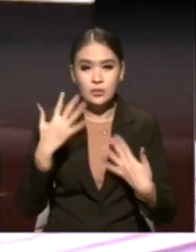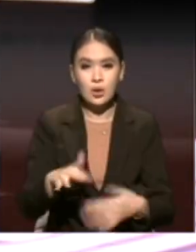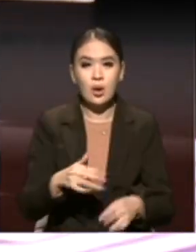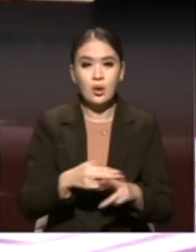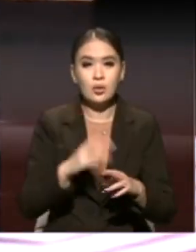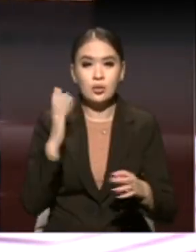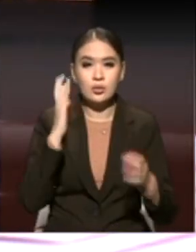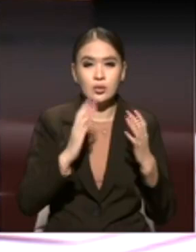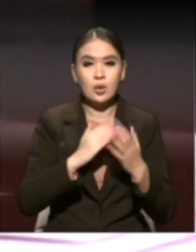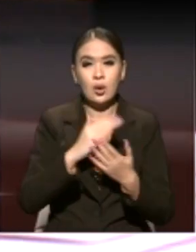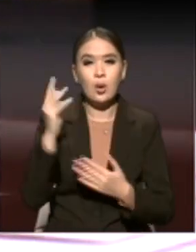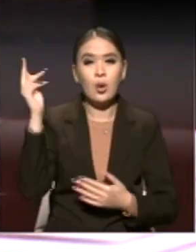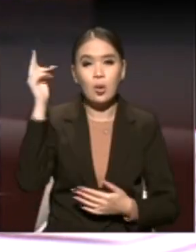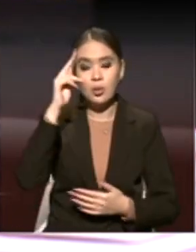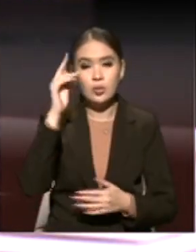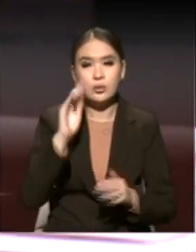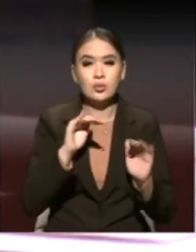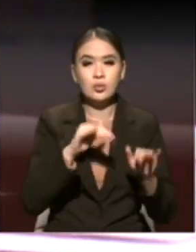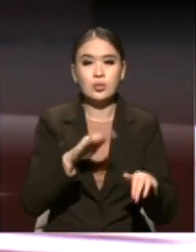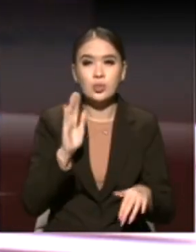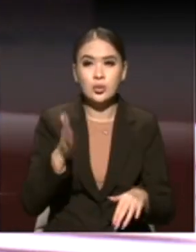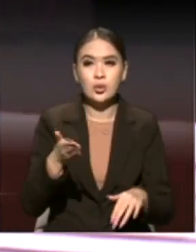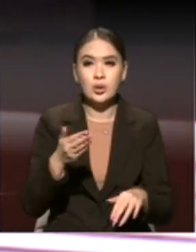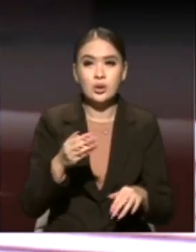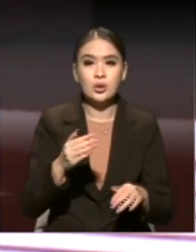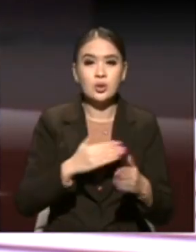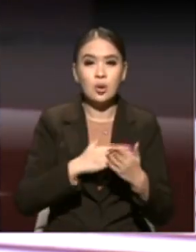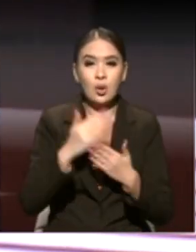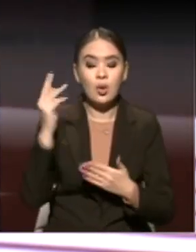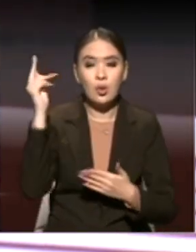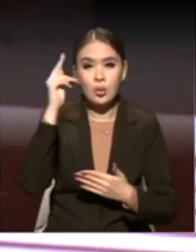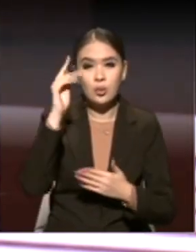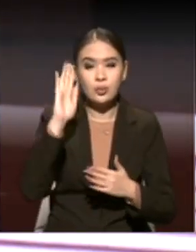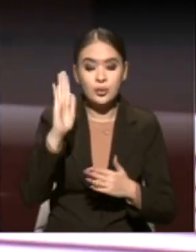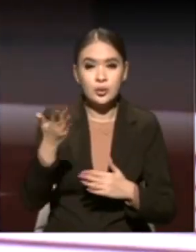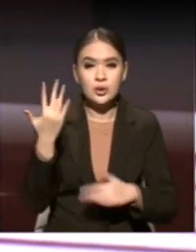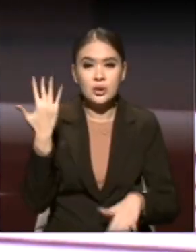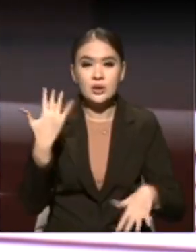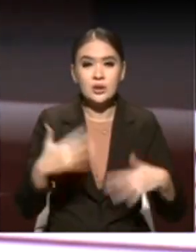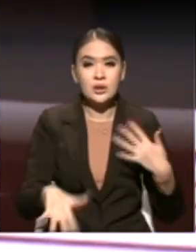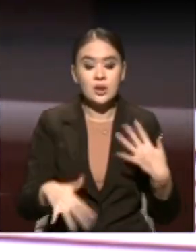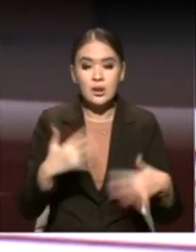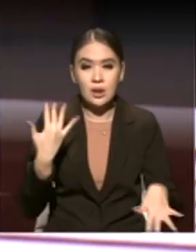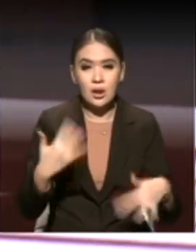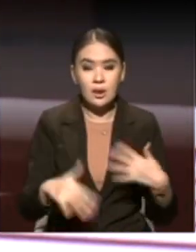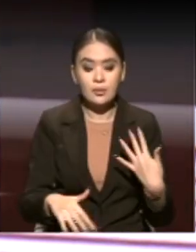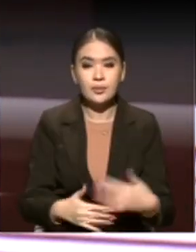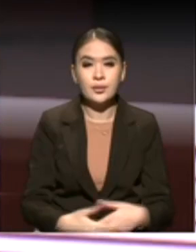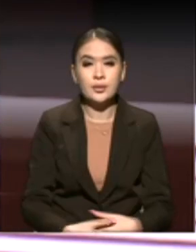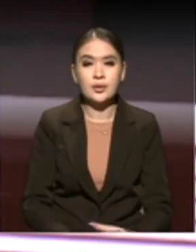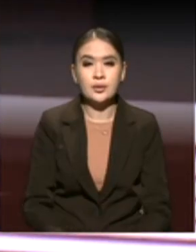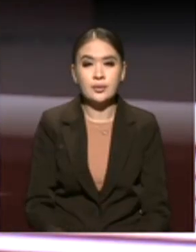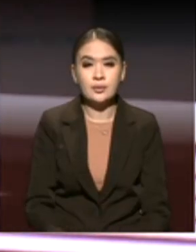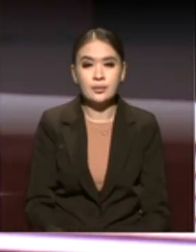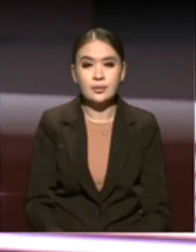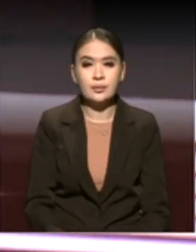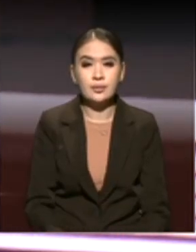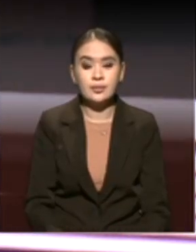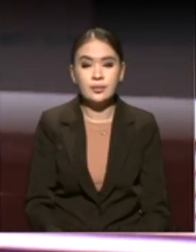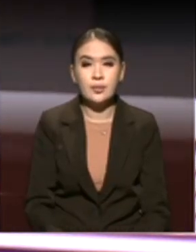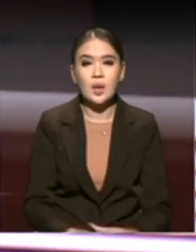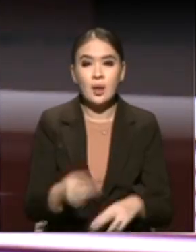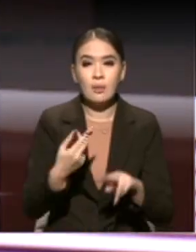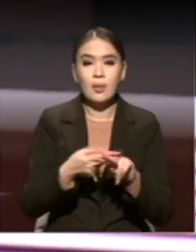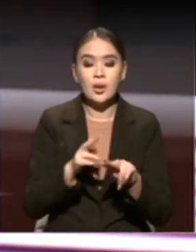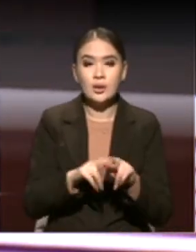орнына түссем деген нәрсе, жоғарғы білім деңгейін кішкене қалай соған ыңғай болады екен деген.